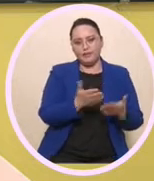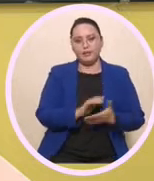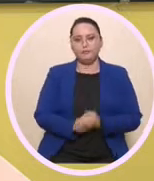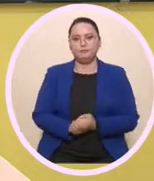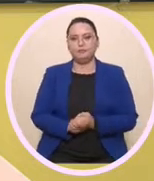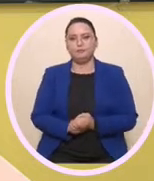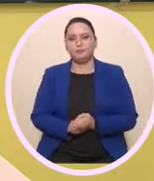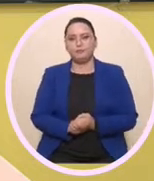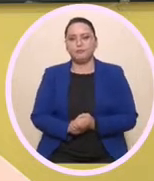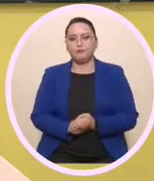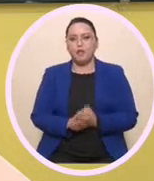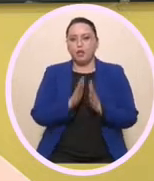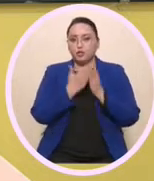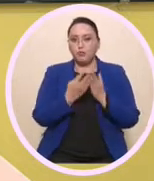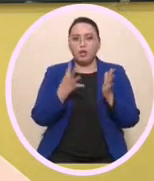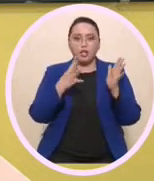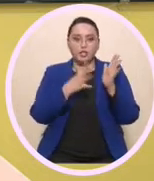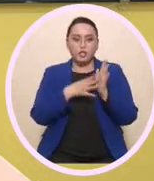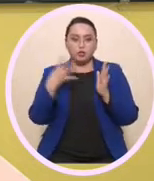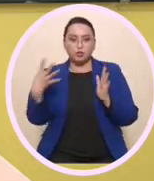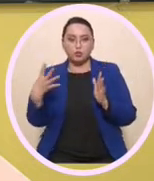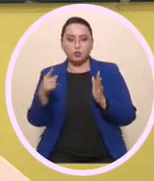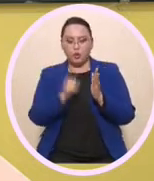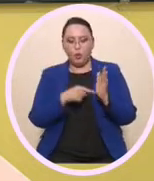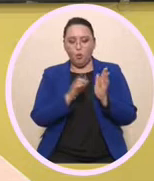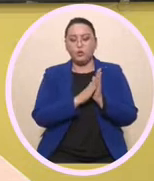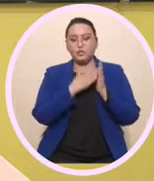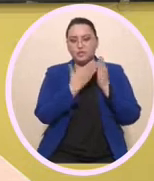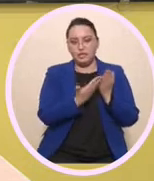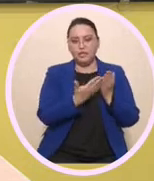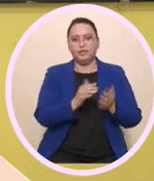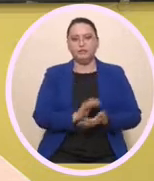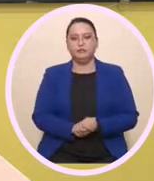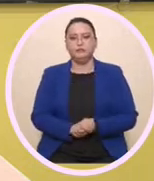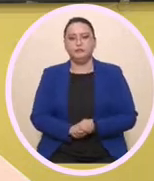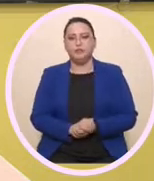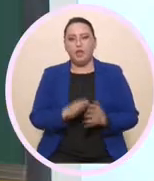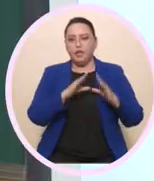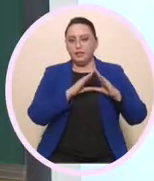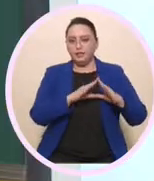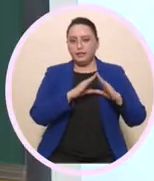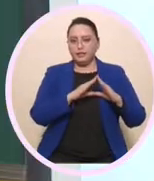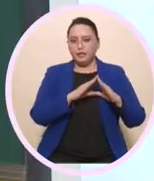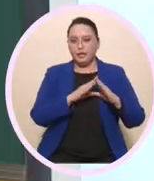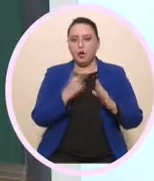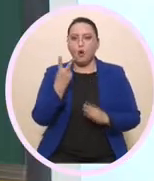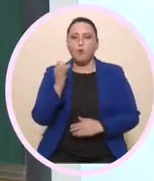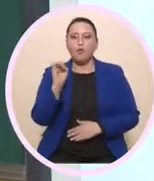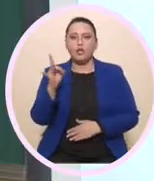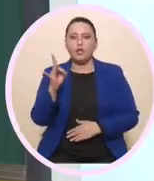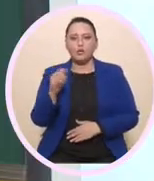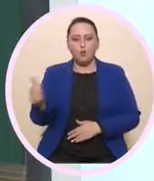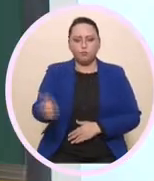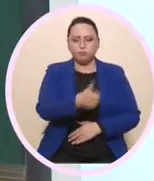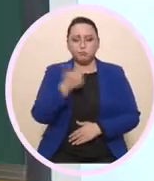талыг нээгээрэй хүүхдүүд ээ. За багш нь гэрийн даалгаварт Дэмбэгийн мэгмар Үер туужийг бүрэн ихээр нь уншаарай гэж